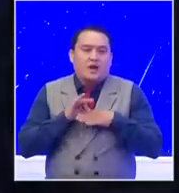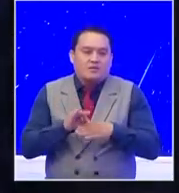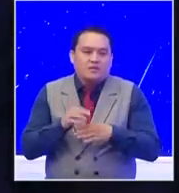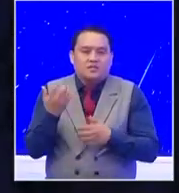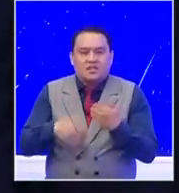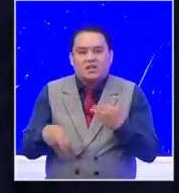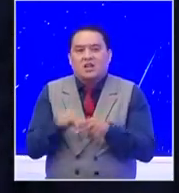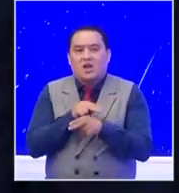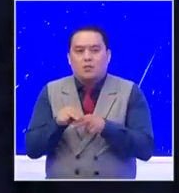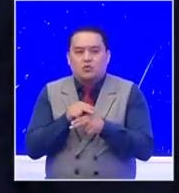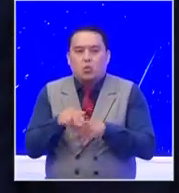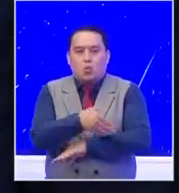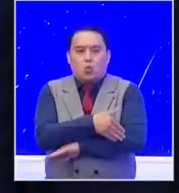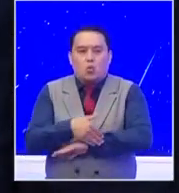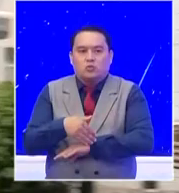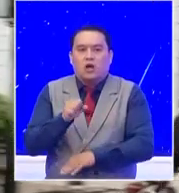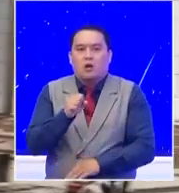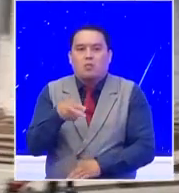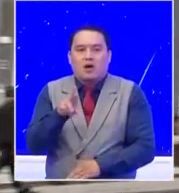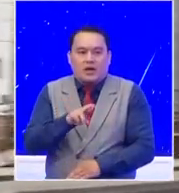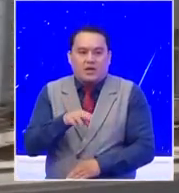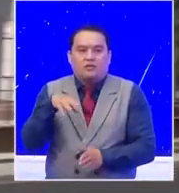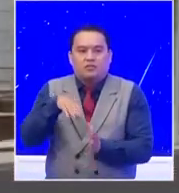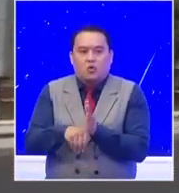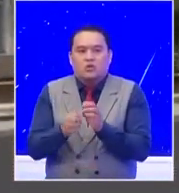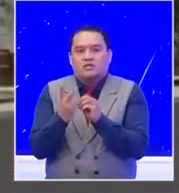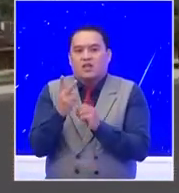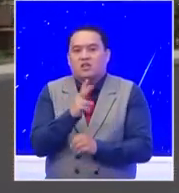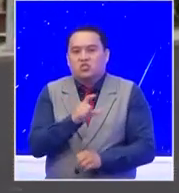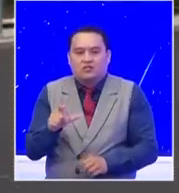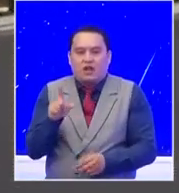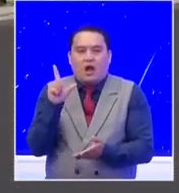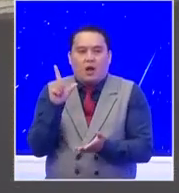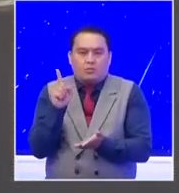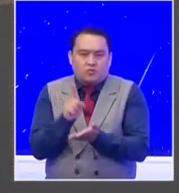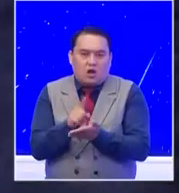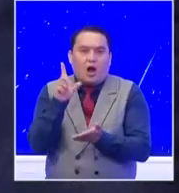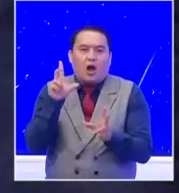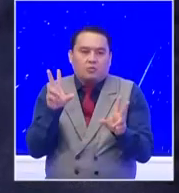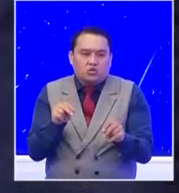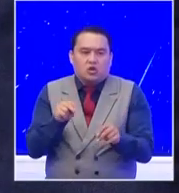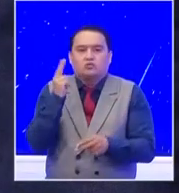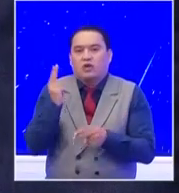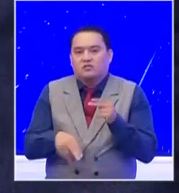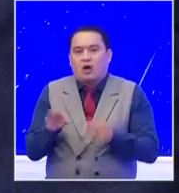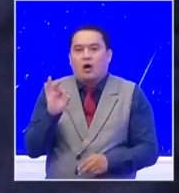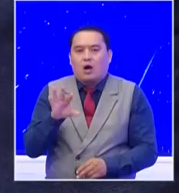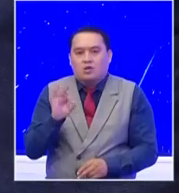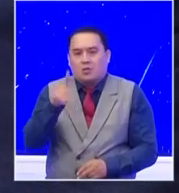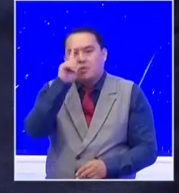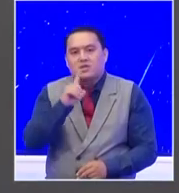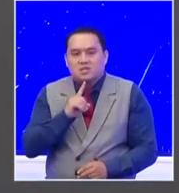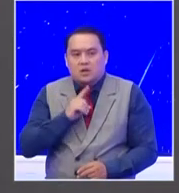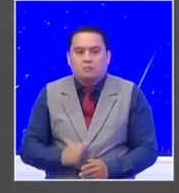средний ремонт нижней части улицы Абая. Задействованы в работе 12 человек, обещают завершить в октябре. На сегодняшний день